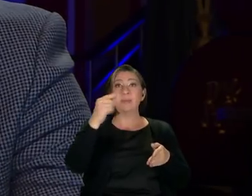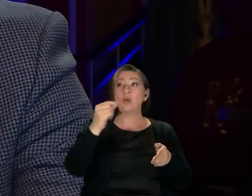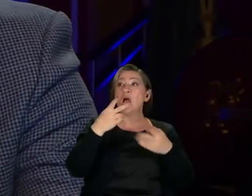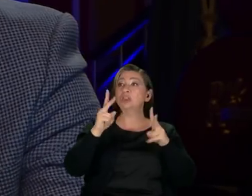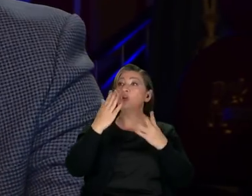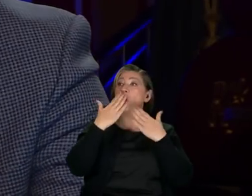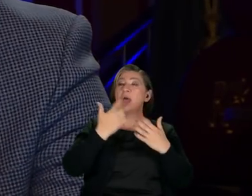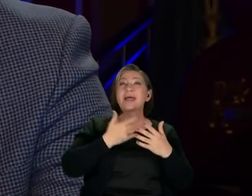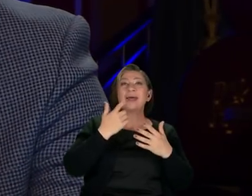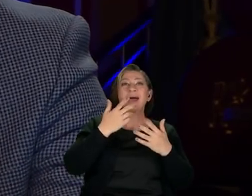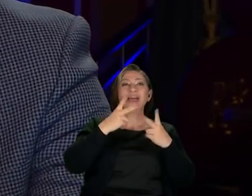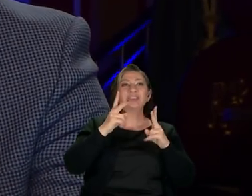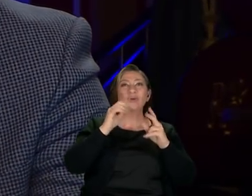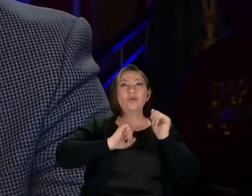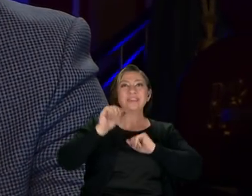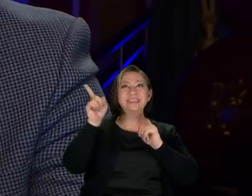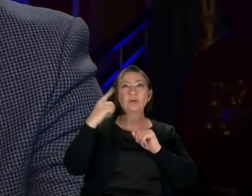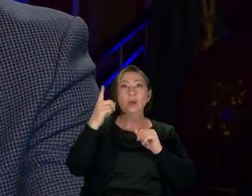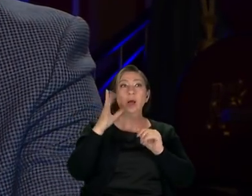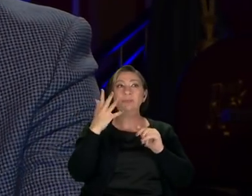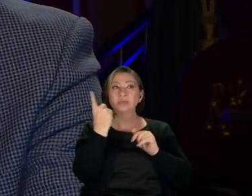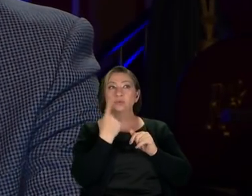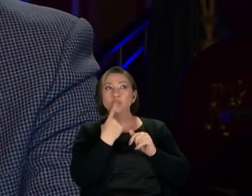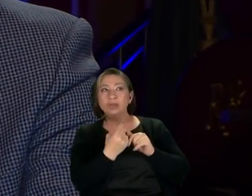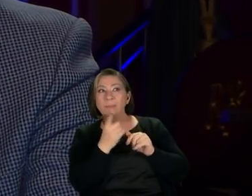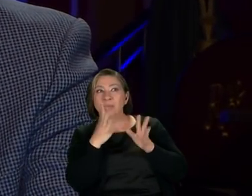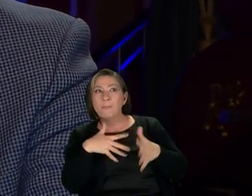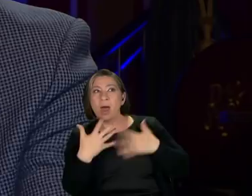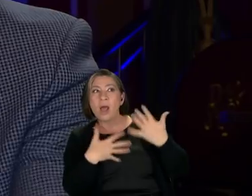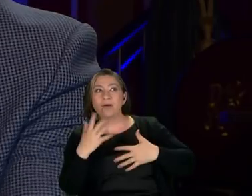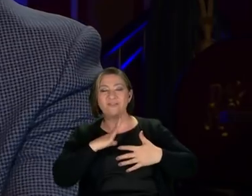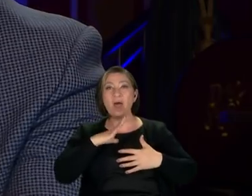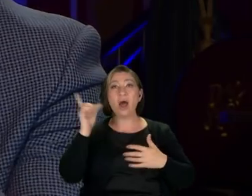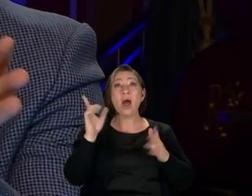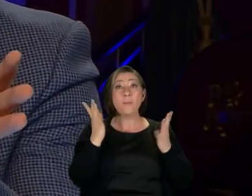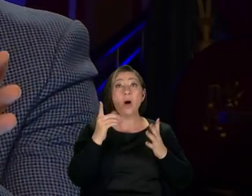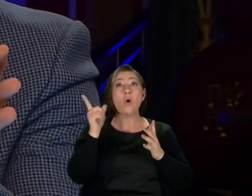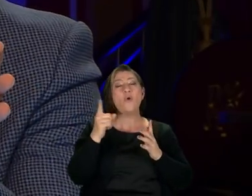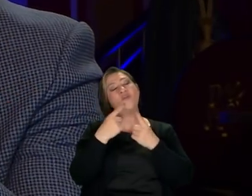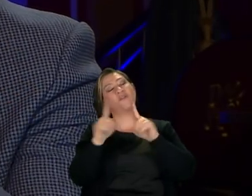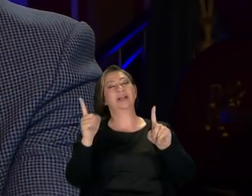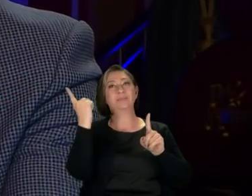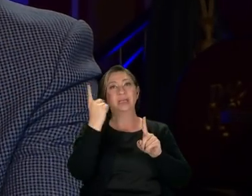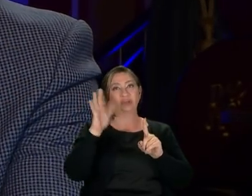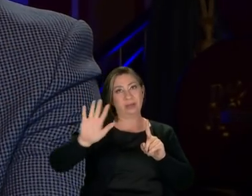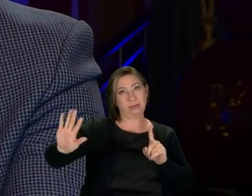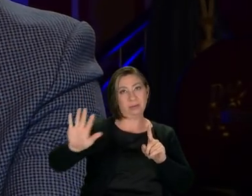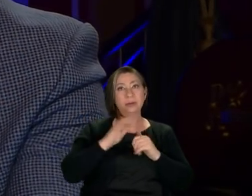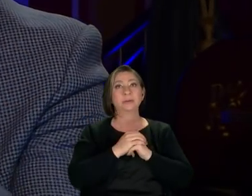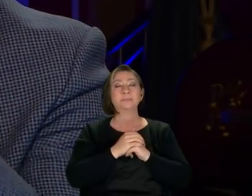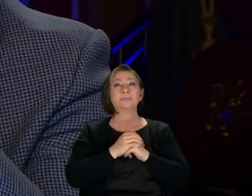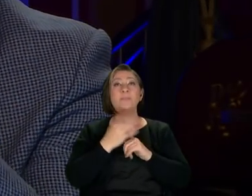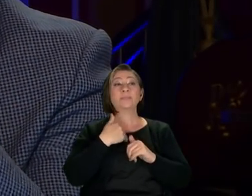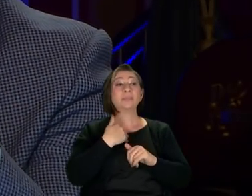açık öğretimden dolayı öğrencim acaba bir şey söyleyecek mi diye de merak edebilir ama tabii o farklı bir olay.